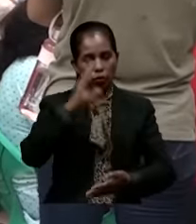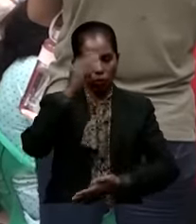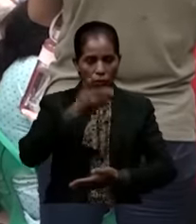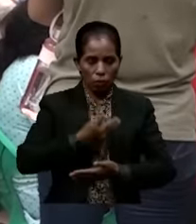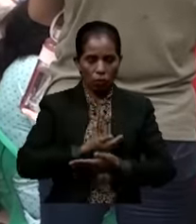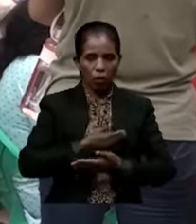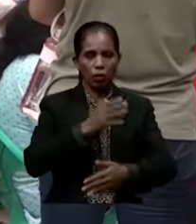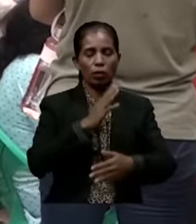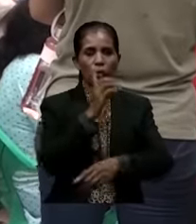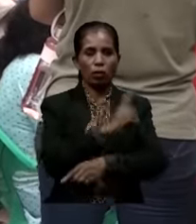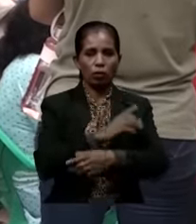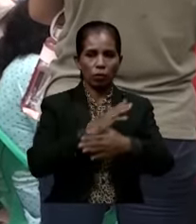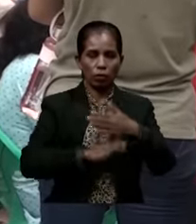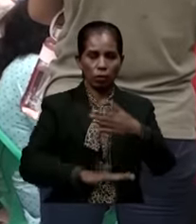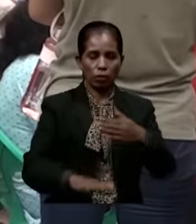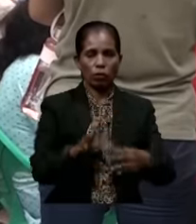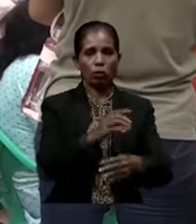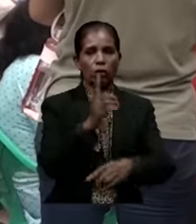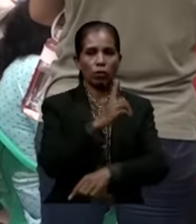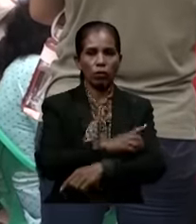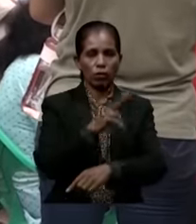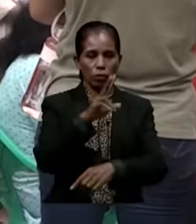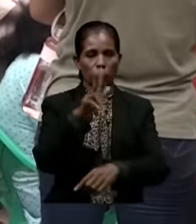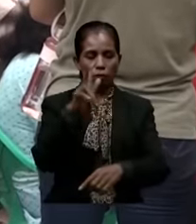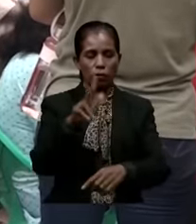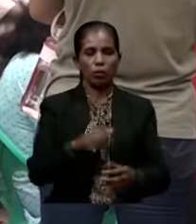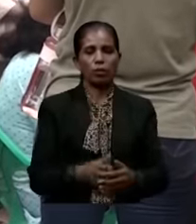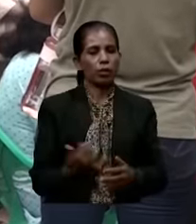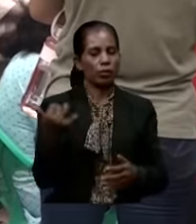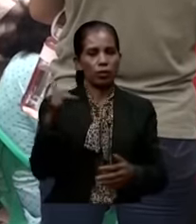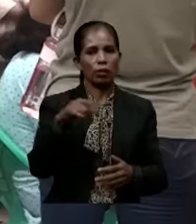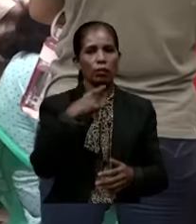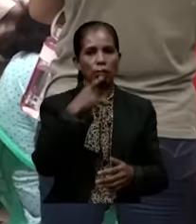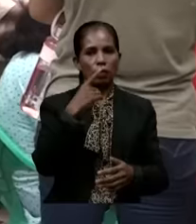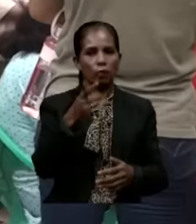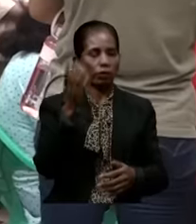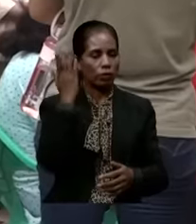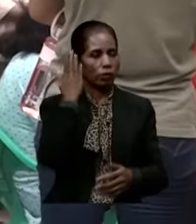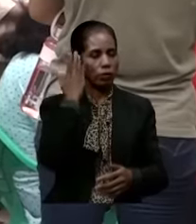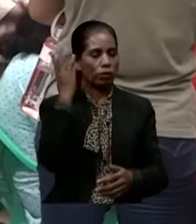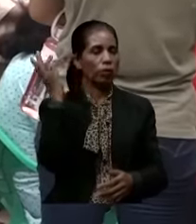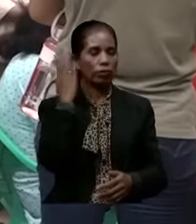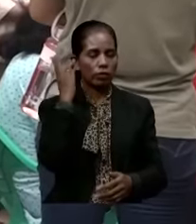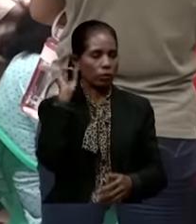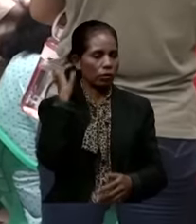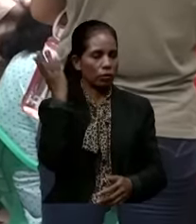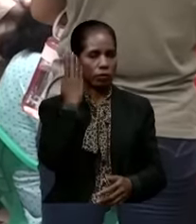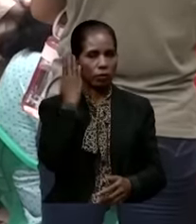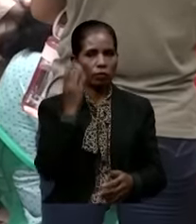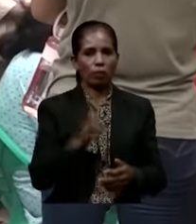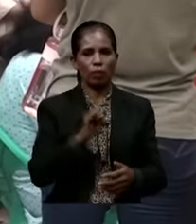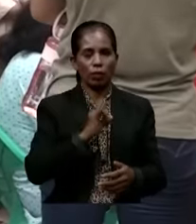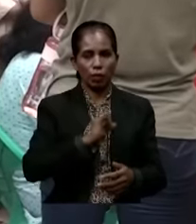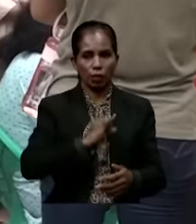mau be orang tol in favor buat dia follow orang tol beli galai mis sih hal fins rona mas hal fins larona nih mau